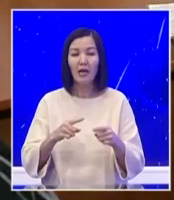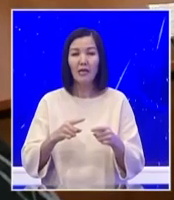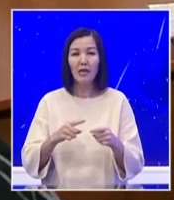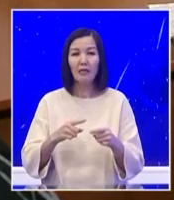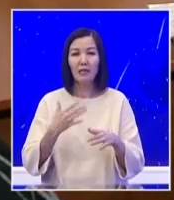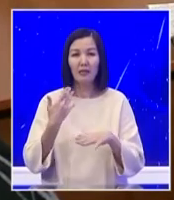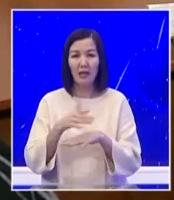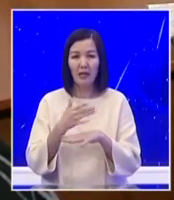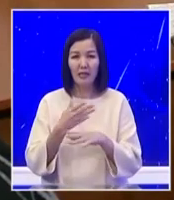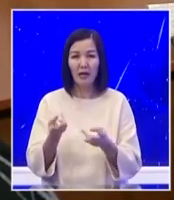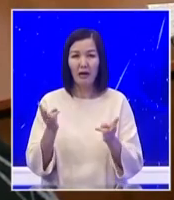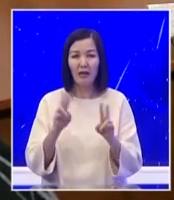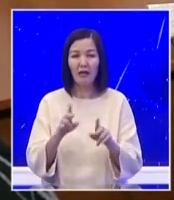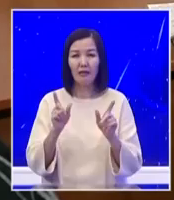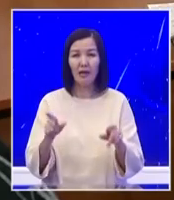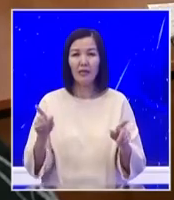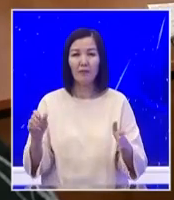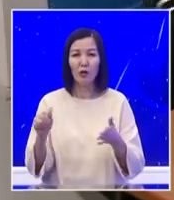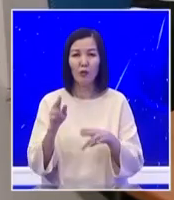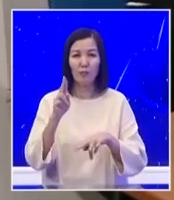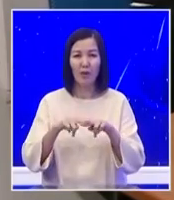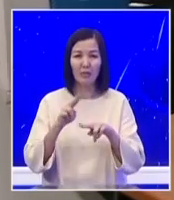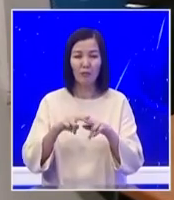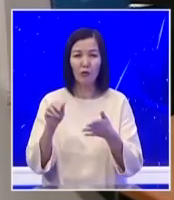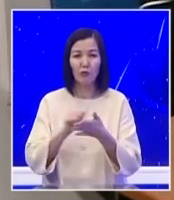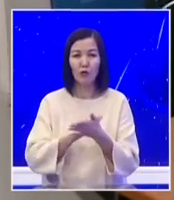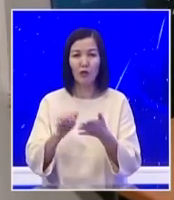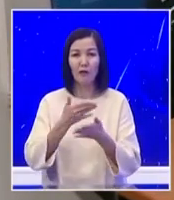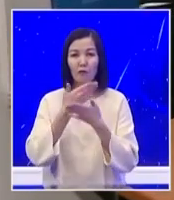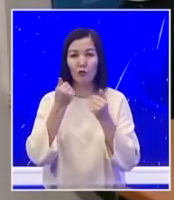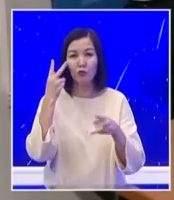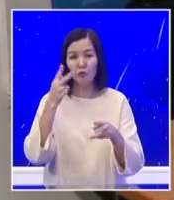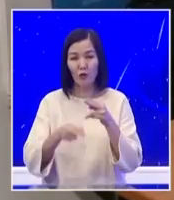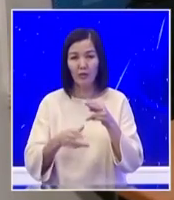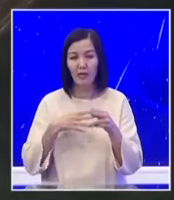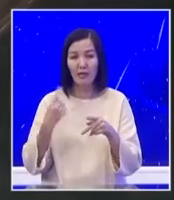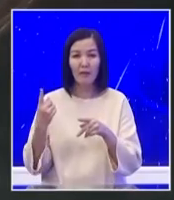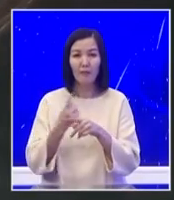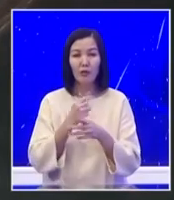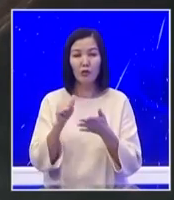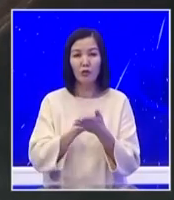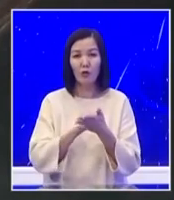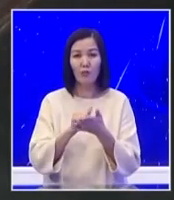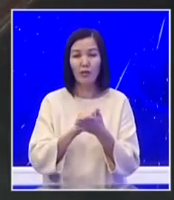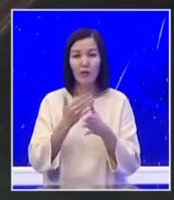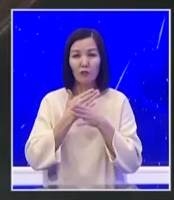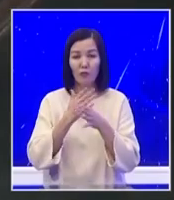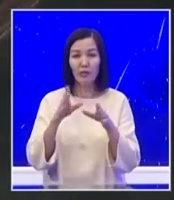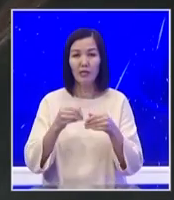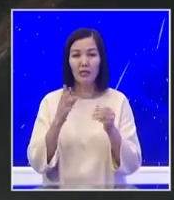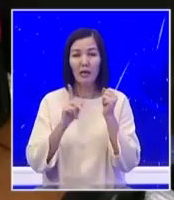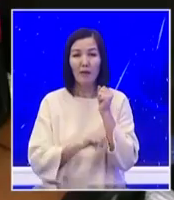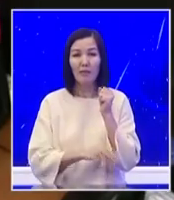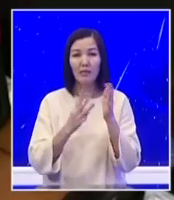далада қаңғып қалғандардың дені төлқұжаттарын жоғалтқандар. Осы ретте қызметкерлер бірінші кезекте осы мәселені шешеді. Соңғы 8